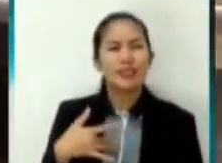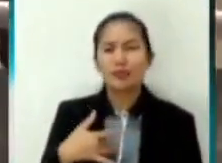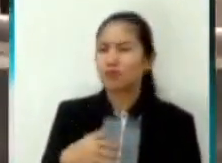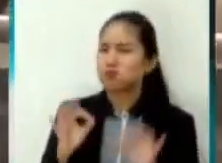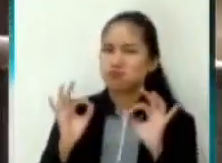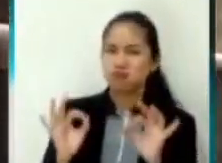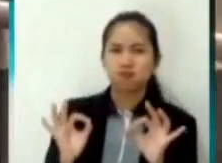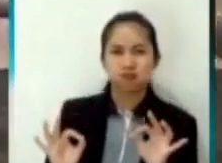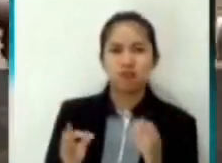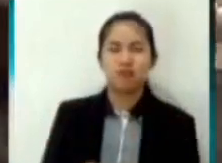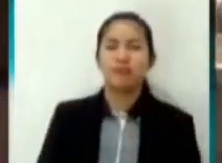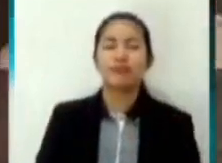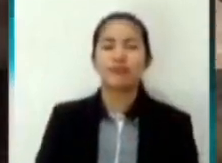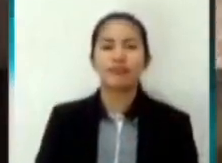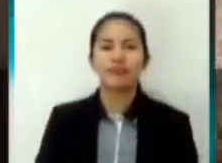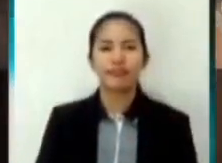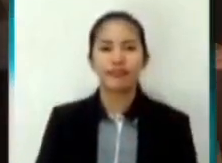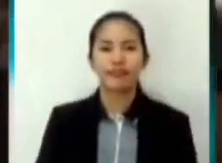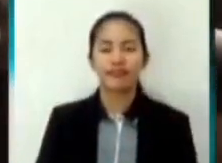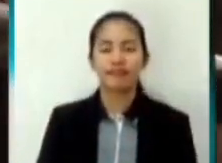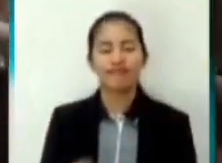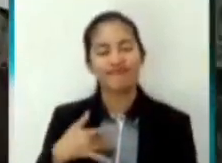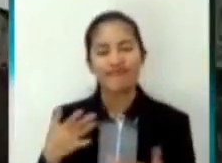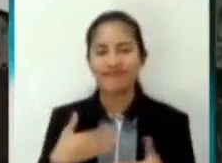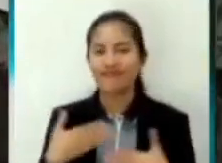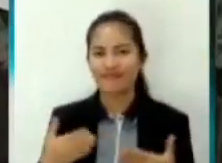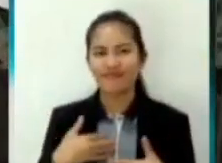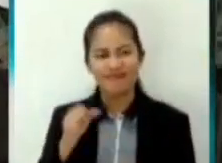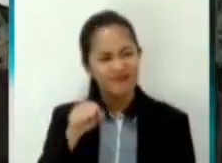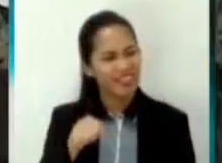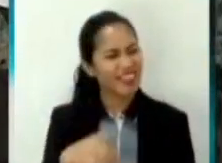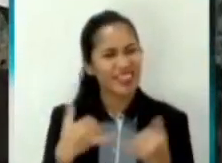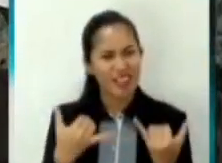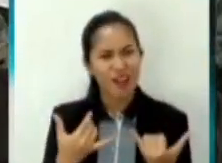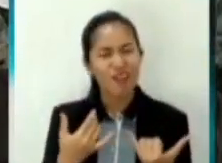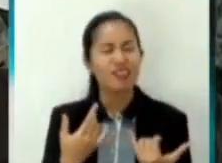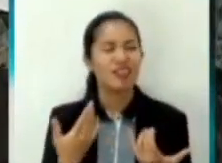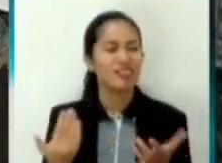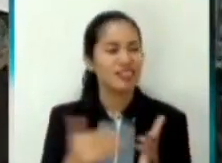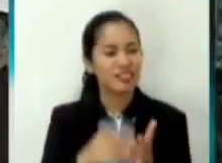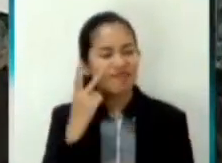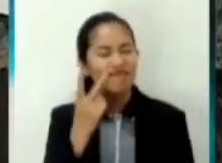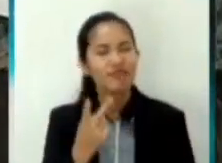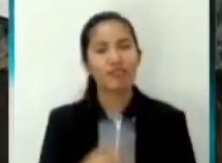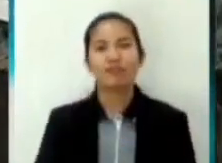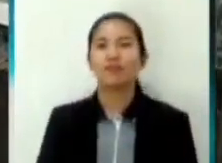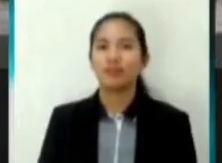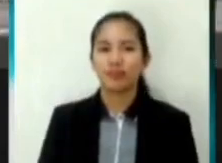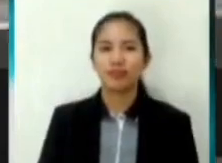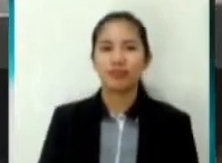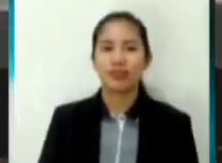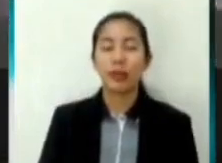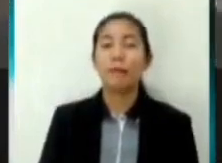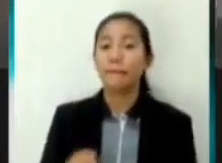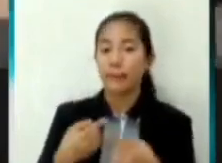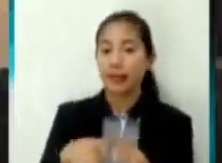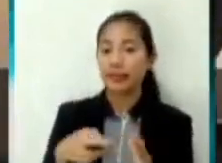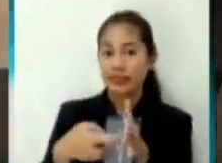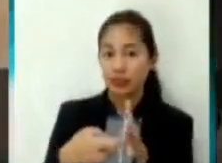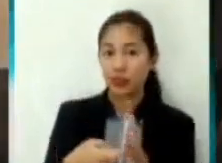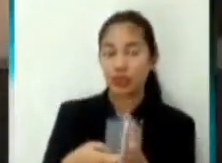ah. Tuwa. Tuwa. Ngayon ko lang nakita. Kailangan pa rin ng negative RT-PCR test result na valid sa loob